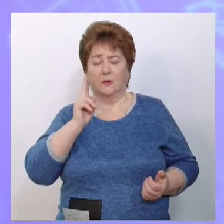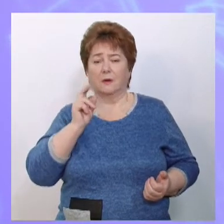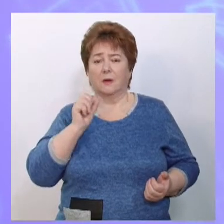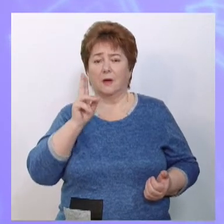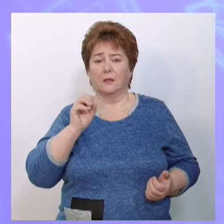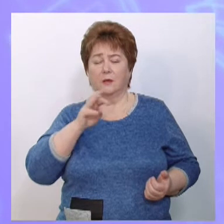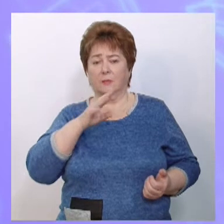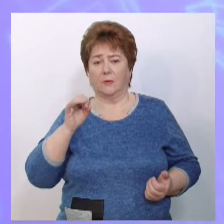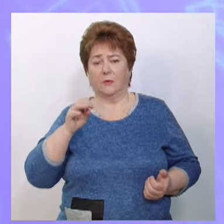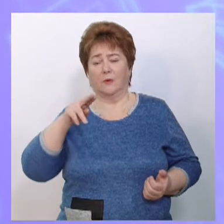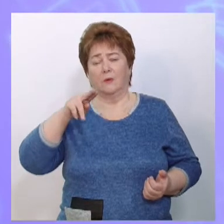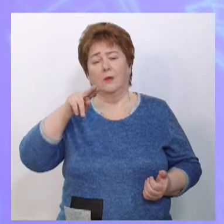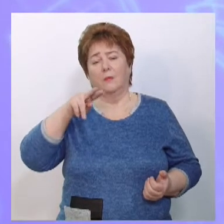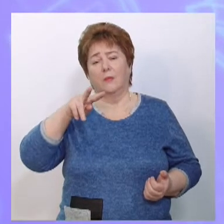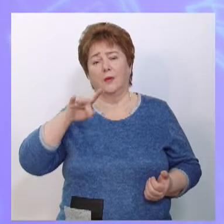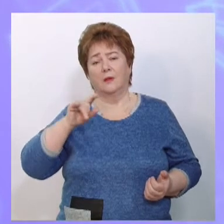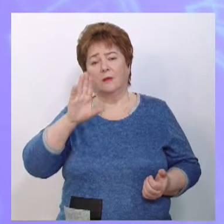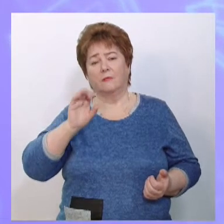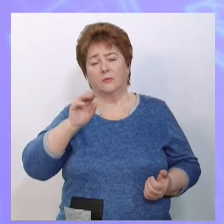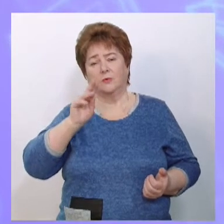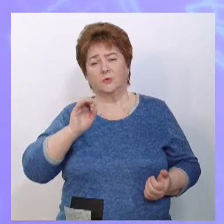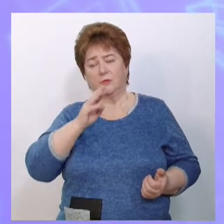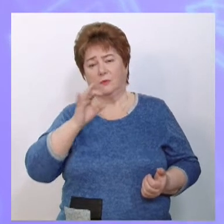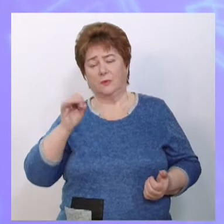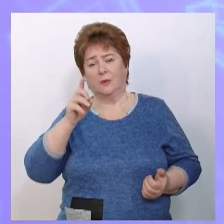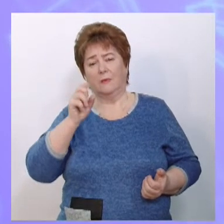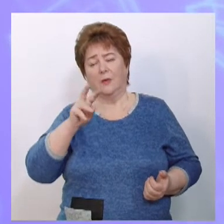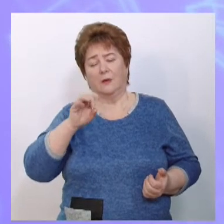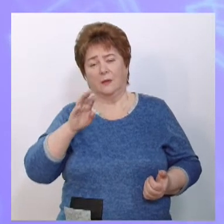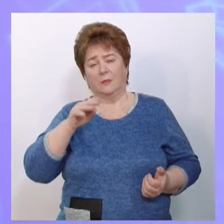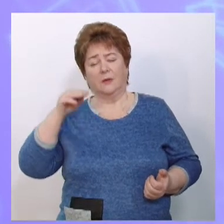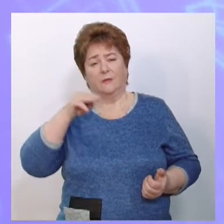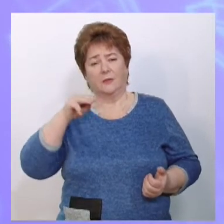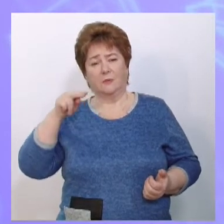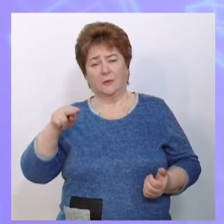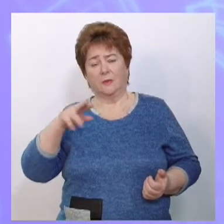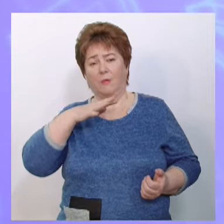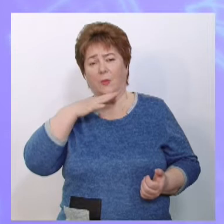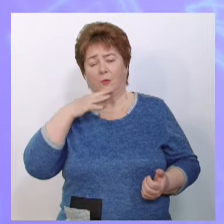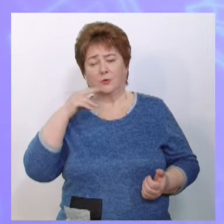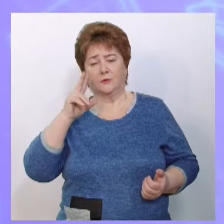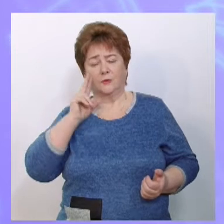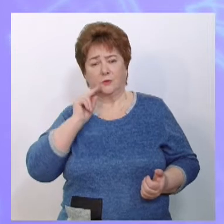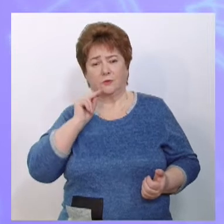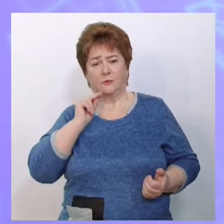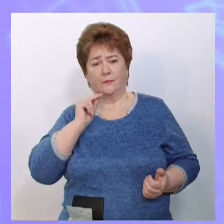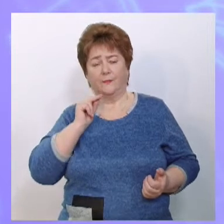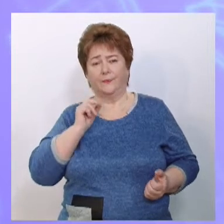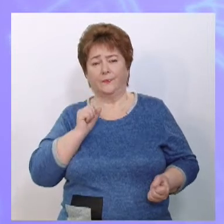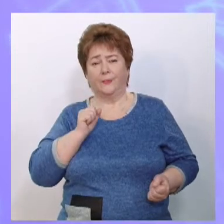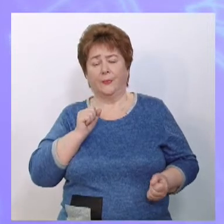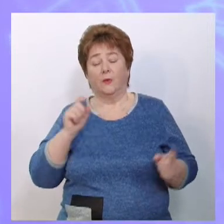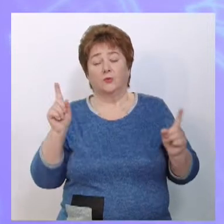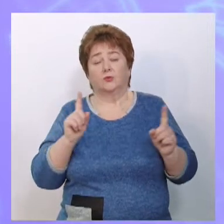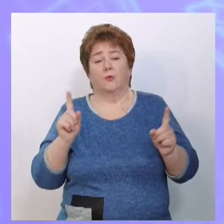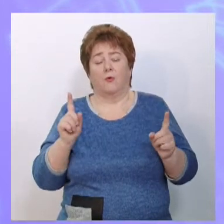Какими? Плывущими, белыми. Творительный падеж, множественное число.